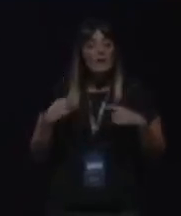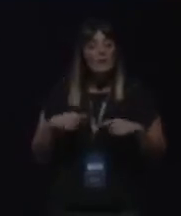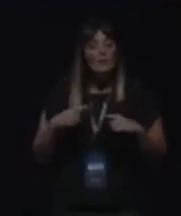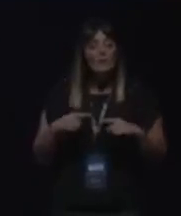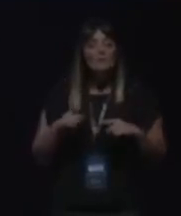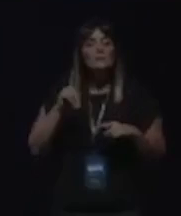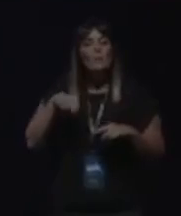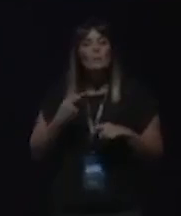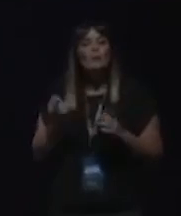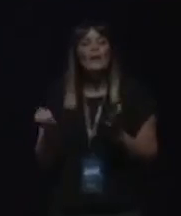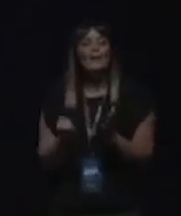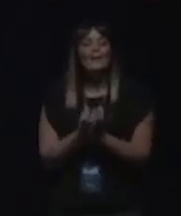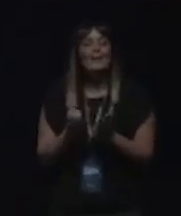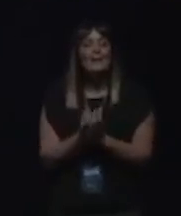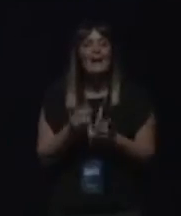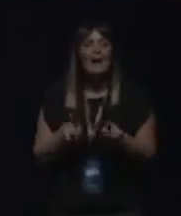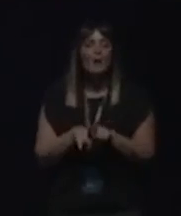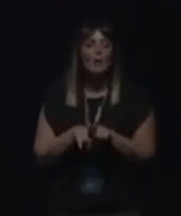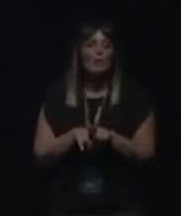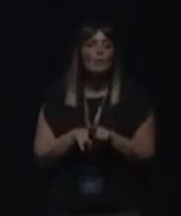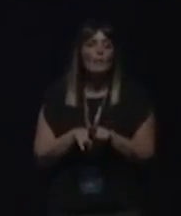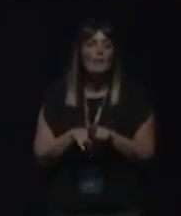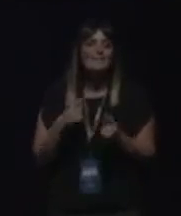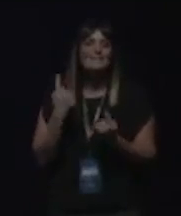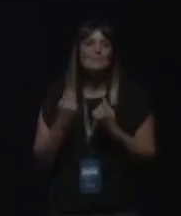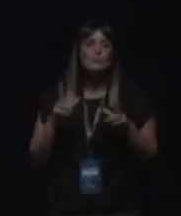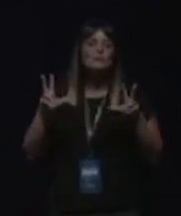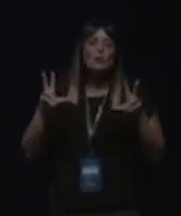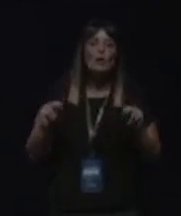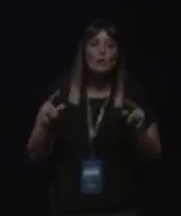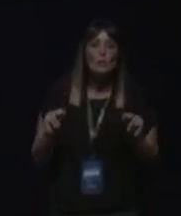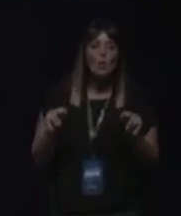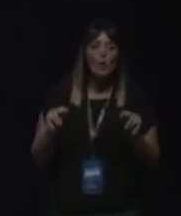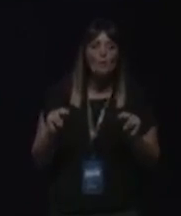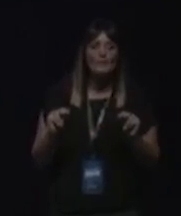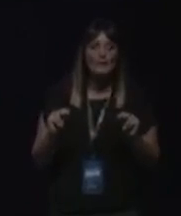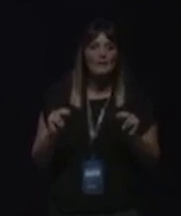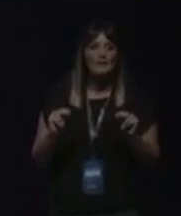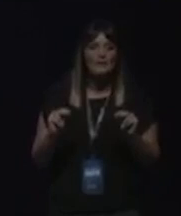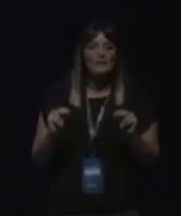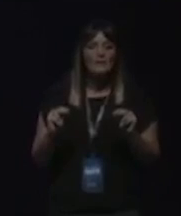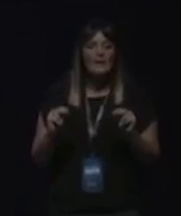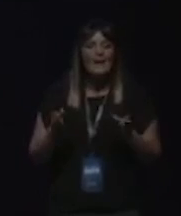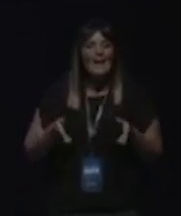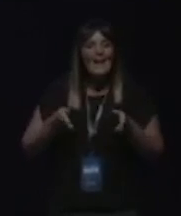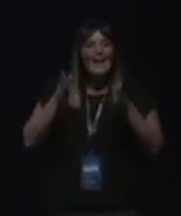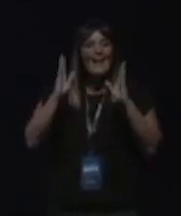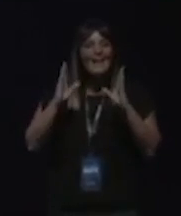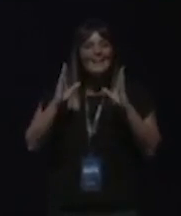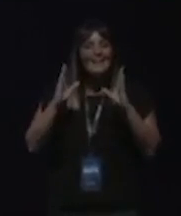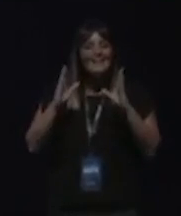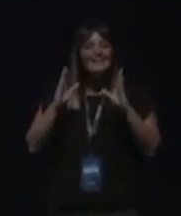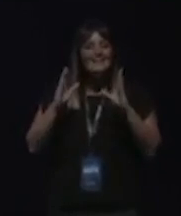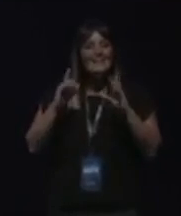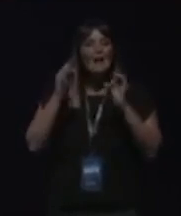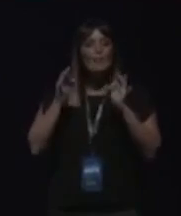più creare nuove situazioni logistiche. L'edilizia penitenziaria non è mai stata portata